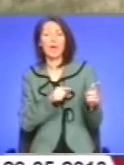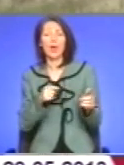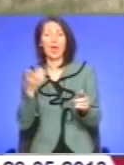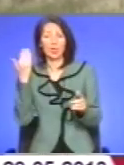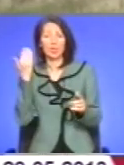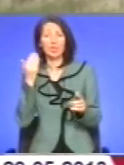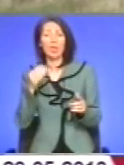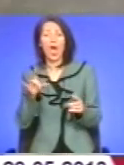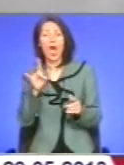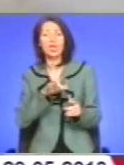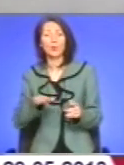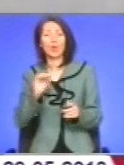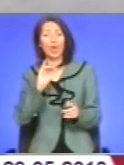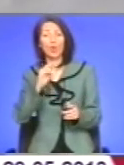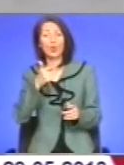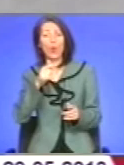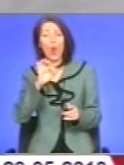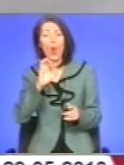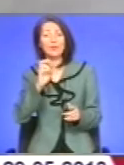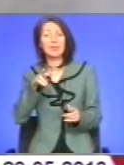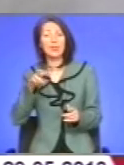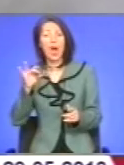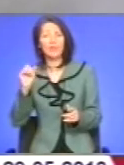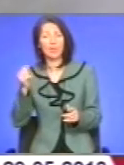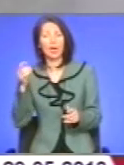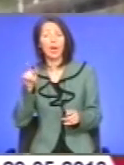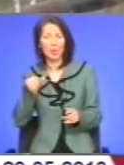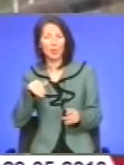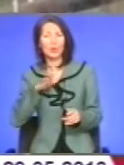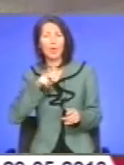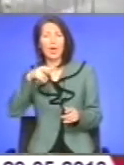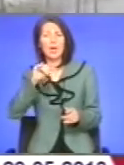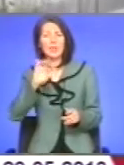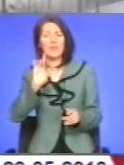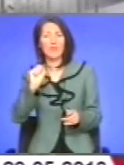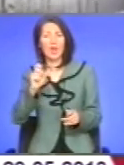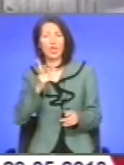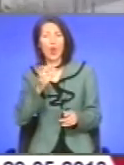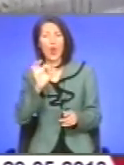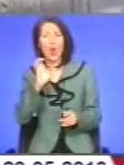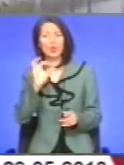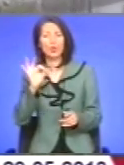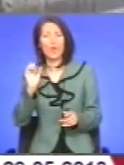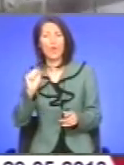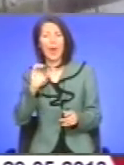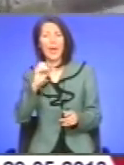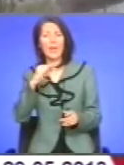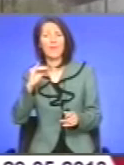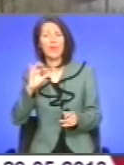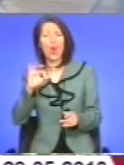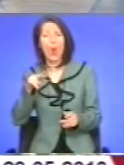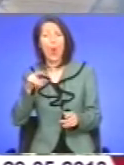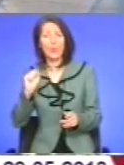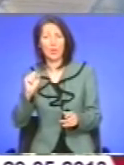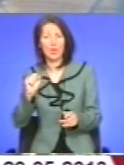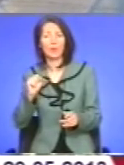Республіки Югославії. Відтоді українські вояки побували у Лівані, Косові, Ефіопії, Іраку та інших гарячих точках. У Тернополі